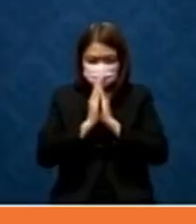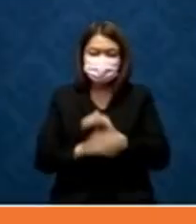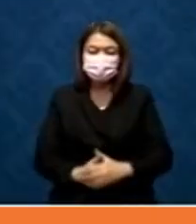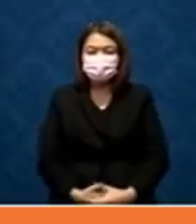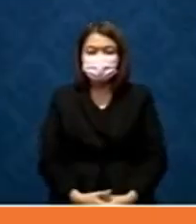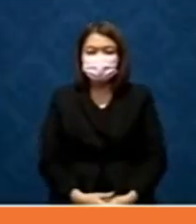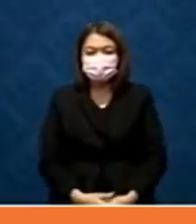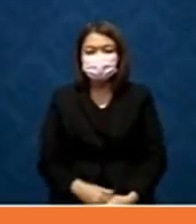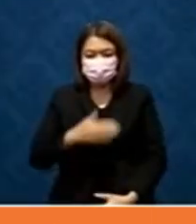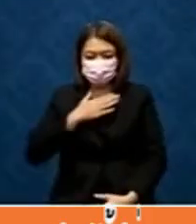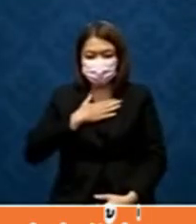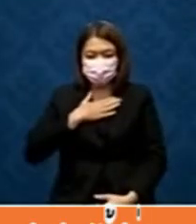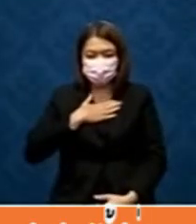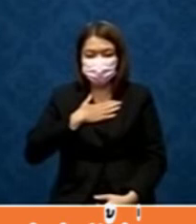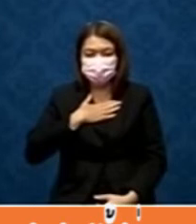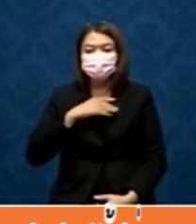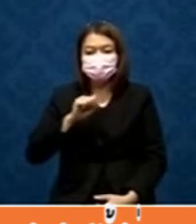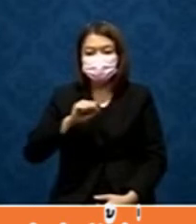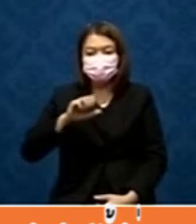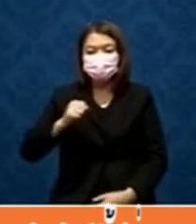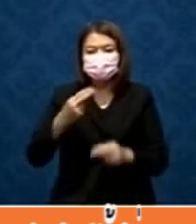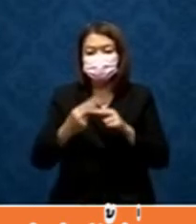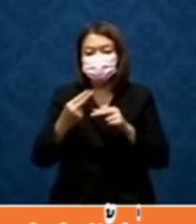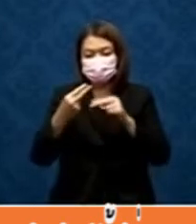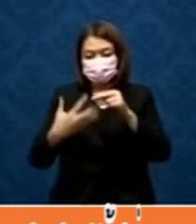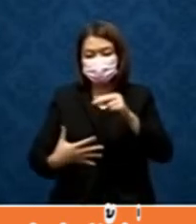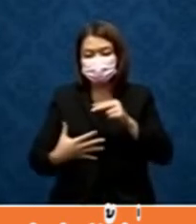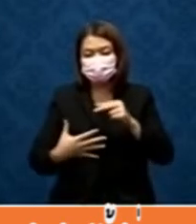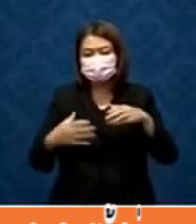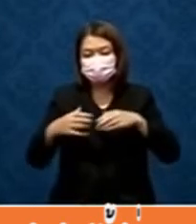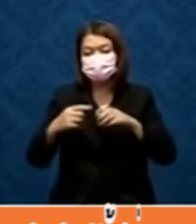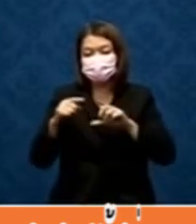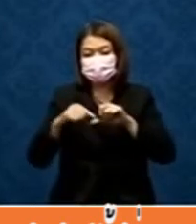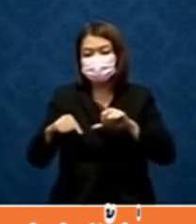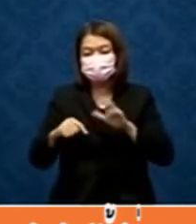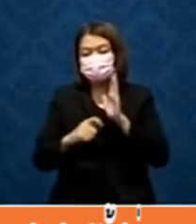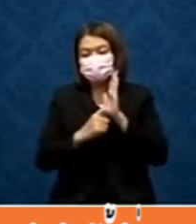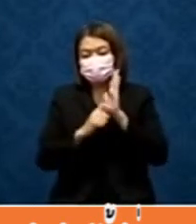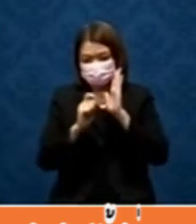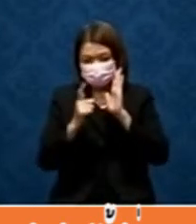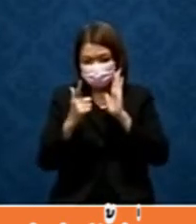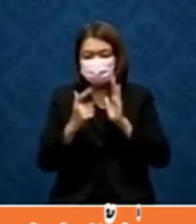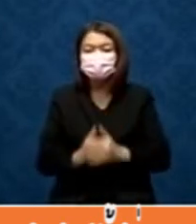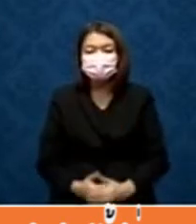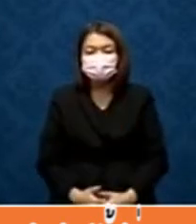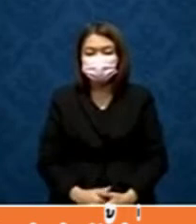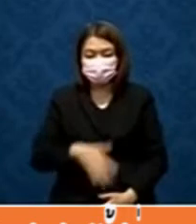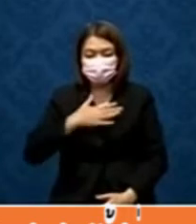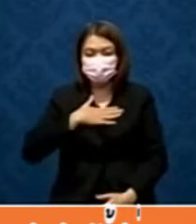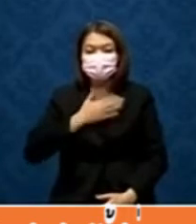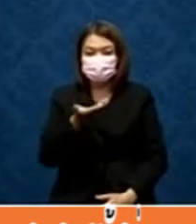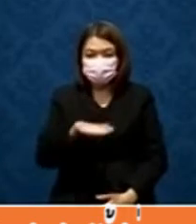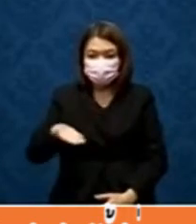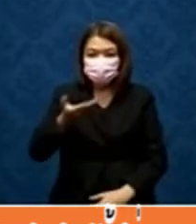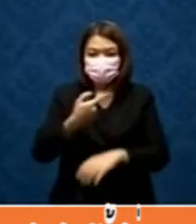ฆมาธานทคอรบ ผม นัธุตบัวประทุมภูทณ์ แบบบัชีหรายชื่อ พักเก้าไกล คนจัหวดองทองผมขอนญาทั